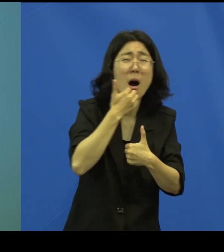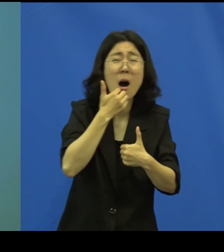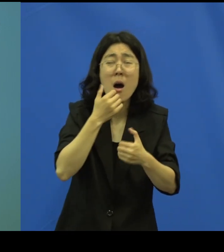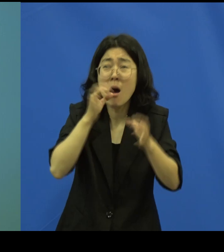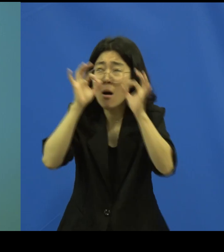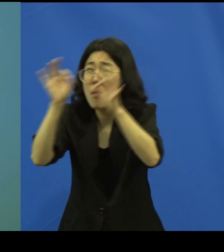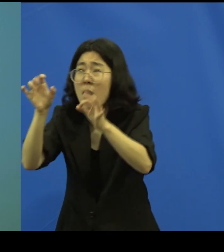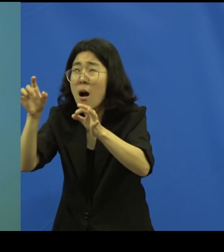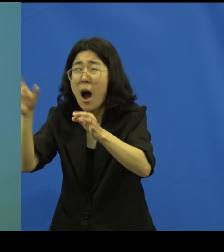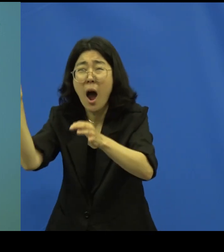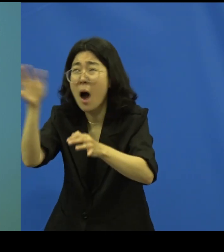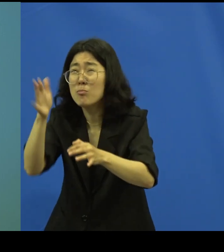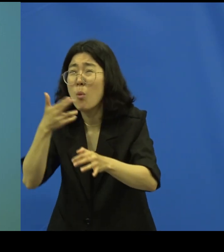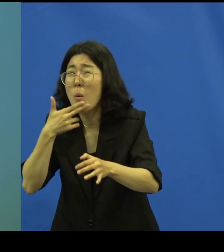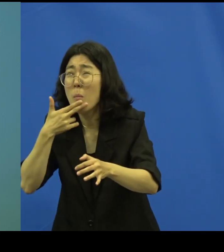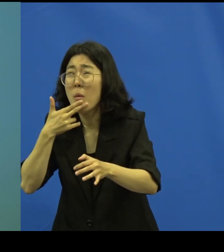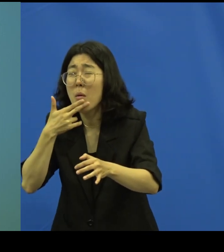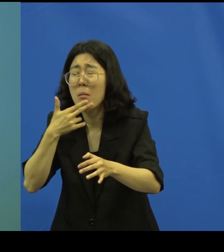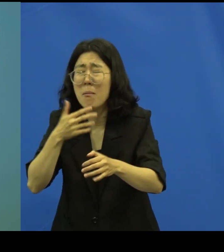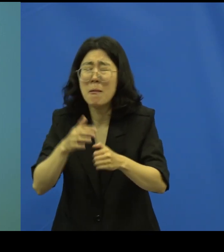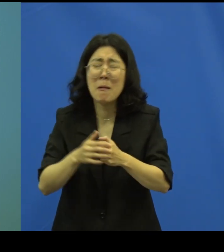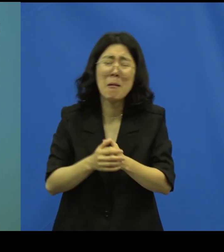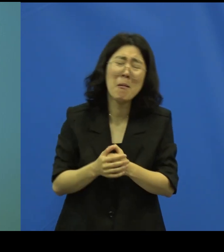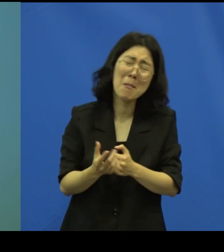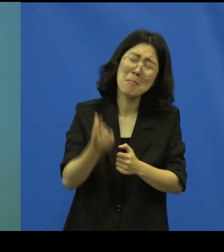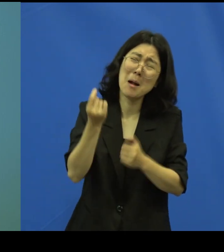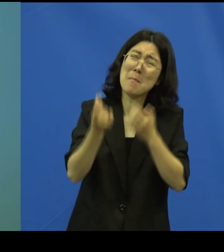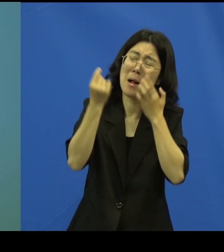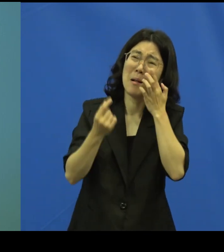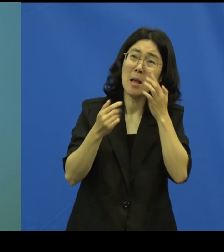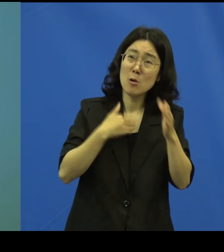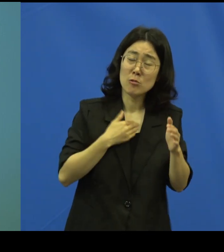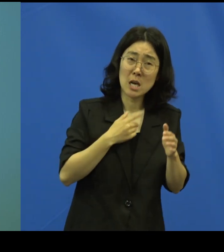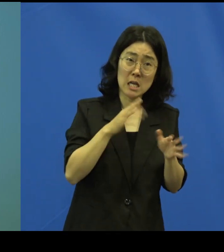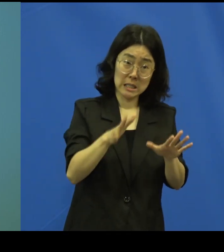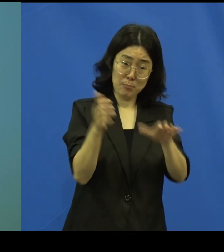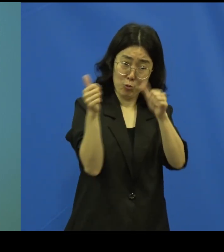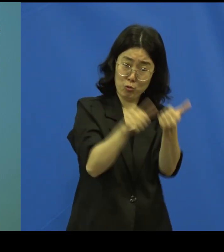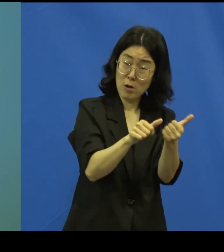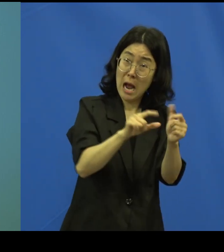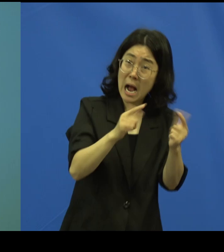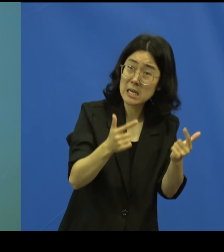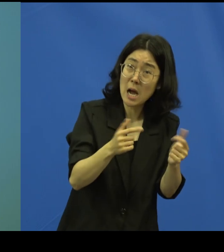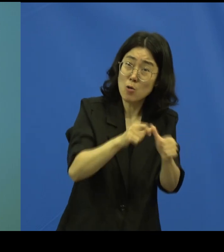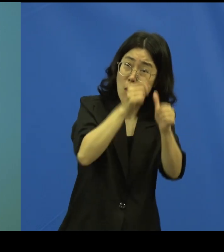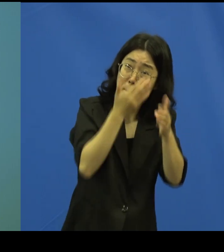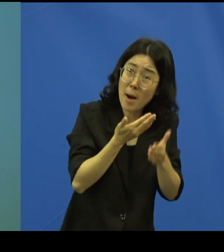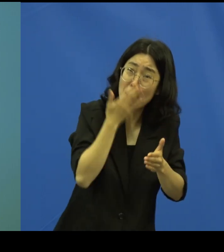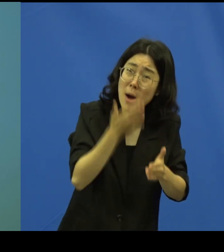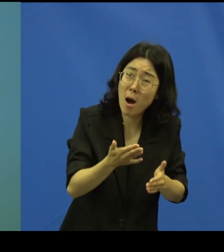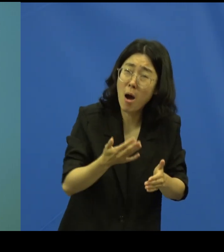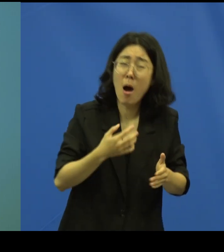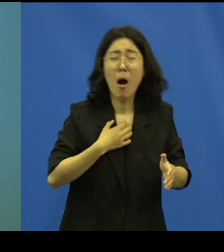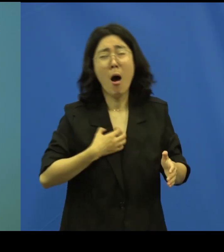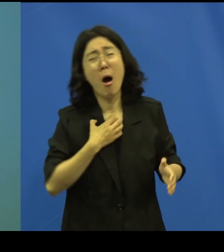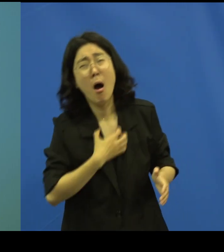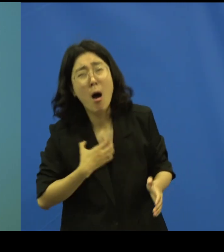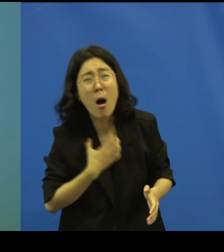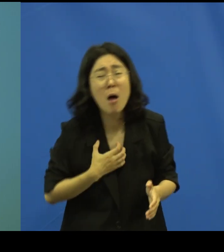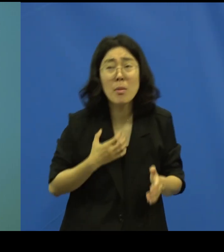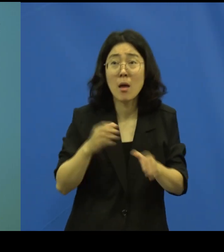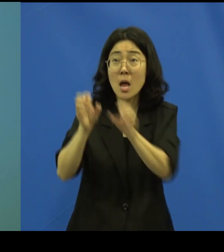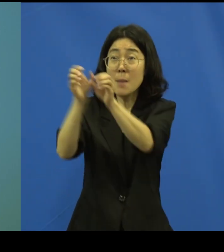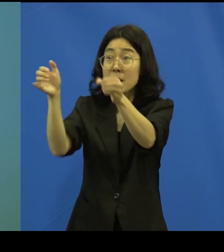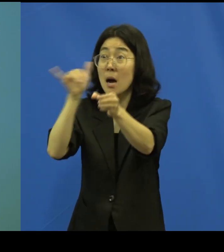이 두루마리의 비밀을 보고 싶은데 이것마저도 볼 수 없고 여기에 뭔가가 있는데 이걸 보고 싶은데 볼 수